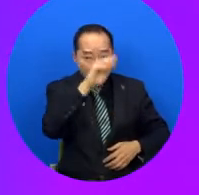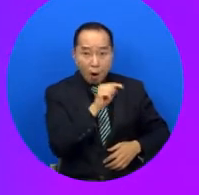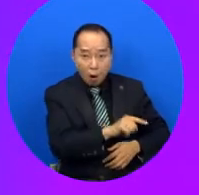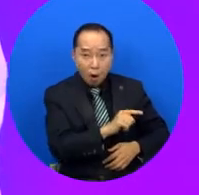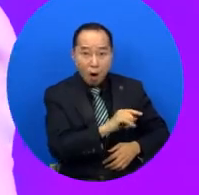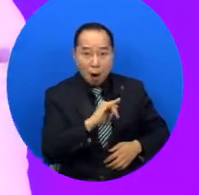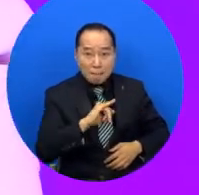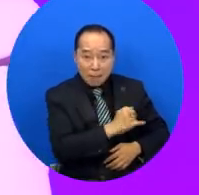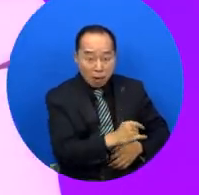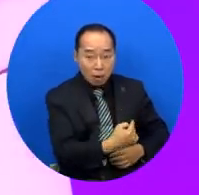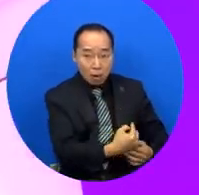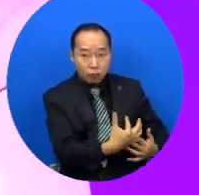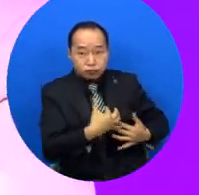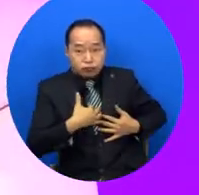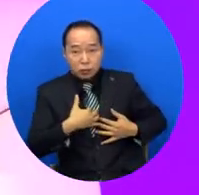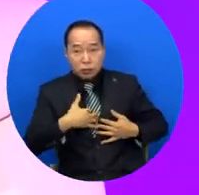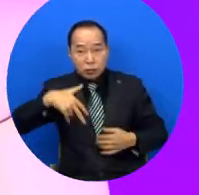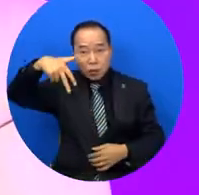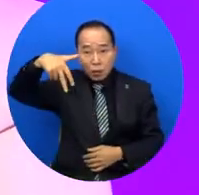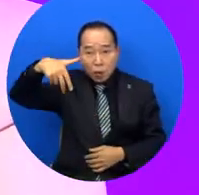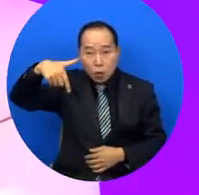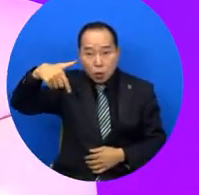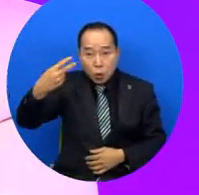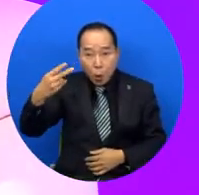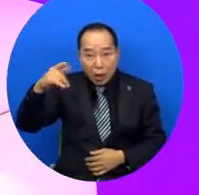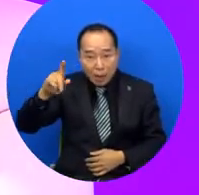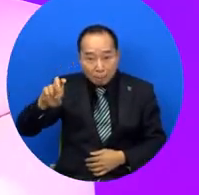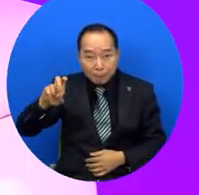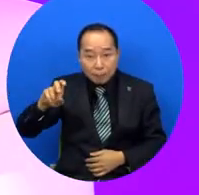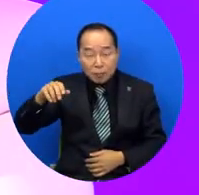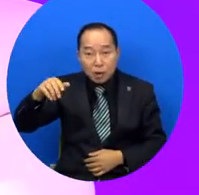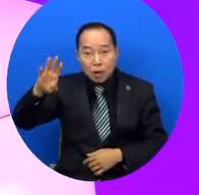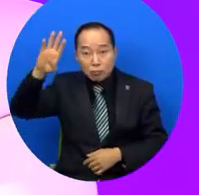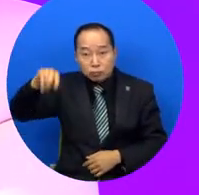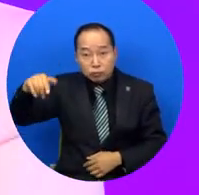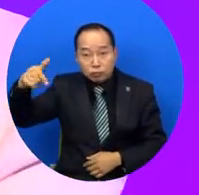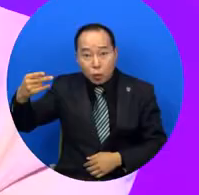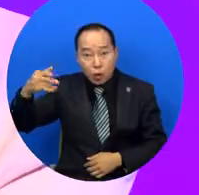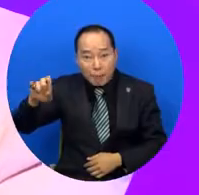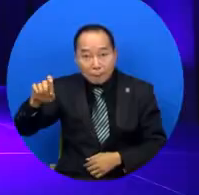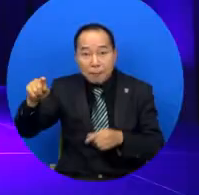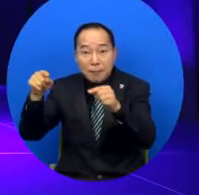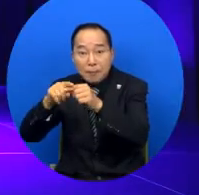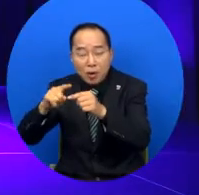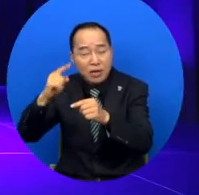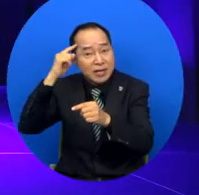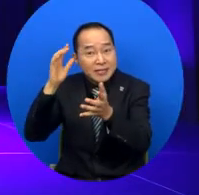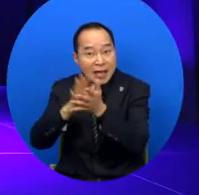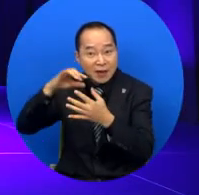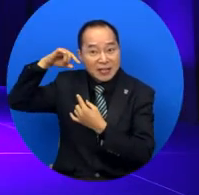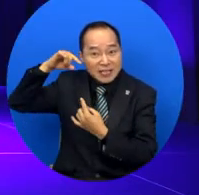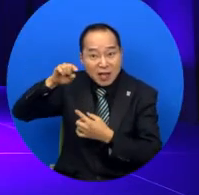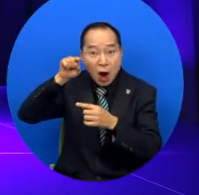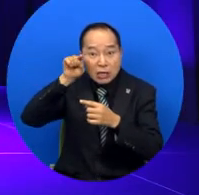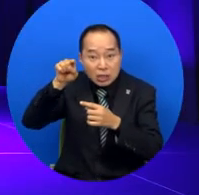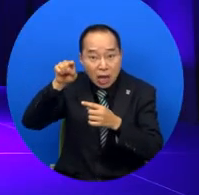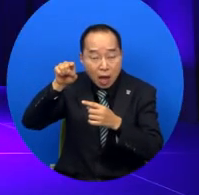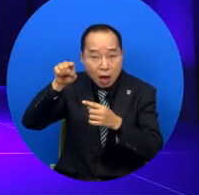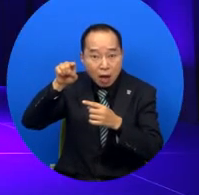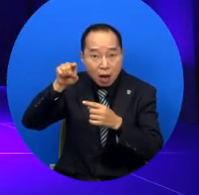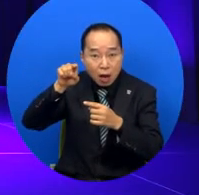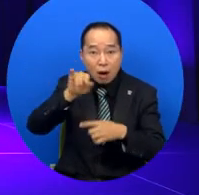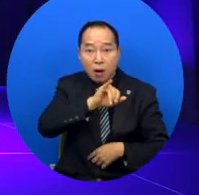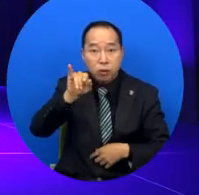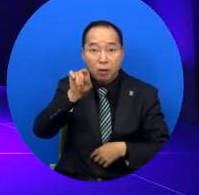자율신경계를 공격한 거예요. 그래서 잘하고 있던 교감, 부교감이 공격을 당한 거예요. 그러니 어떻게 돼요?